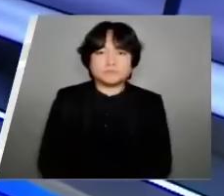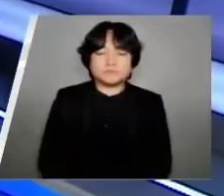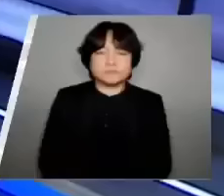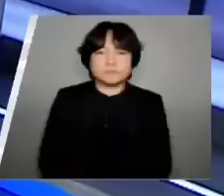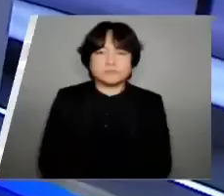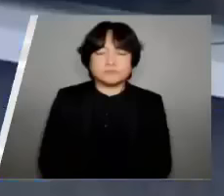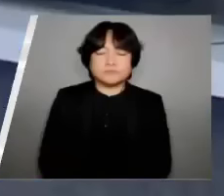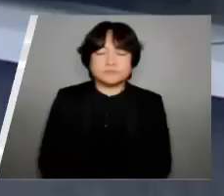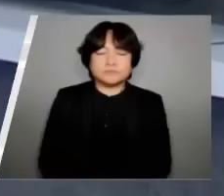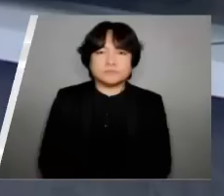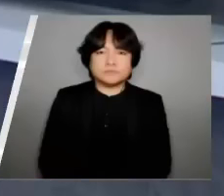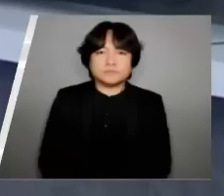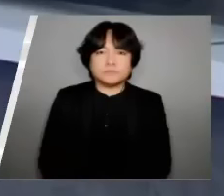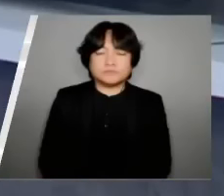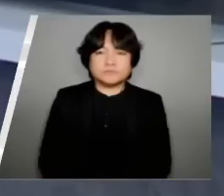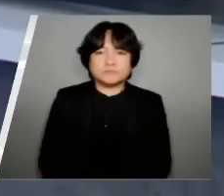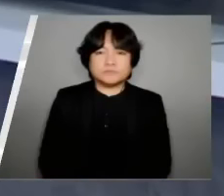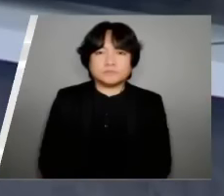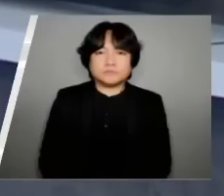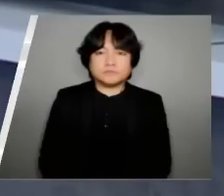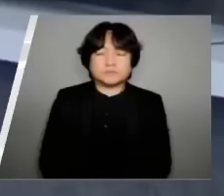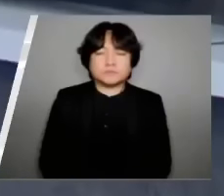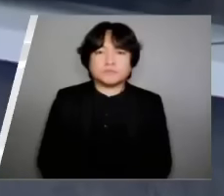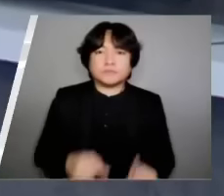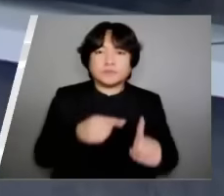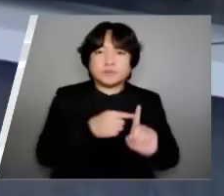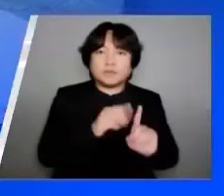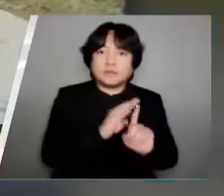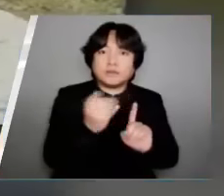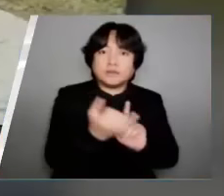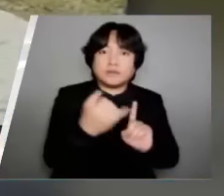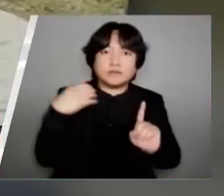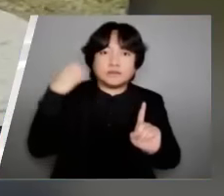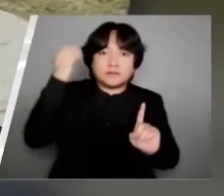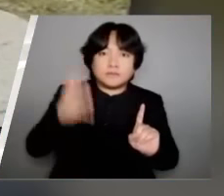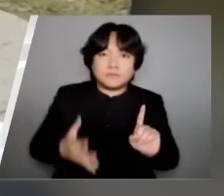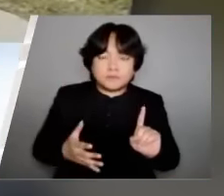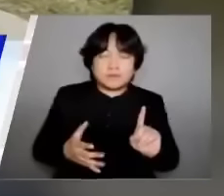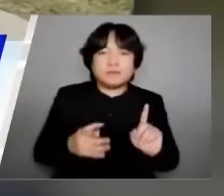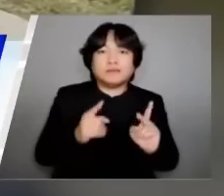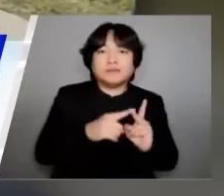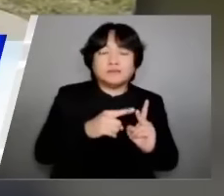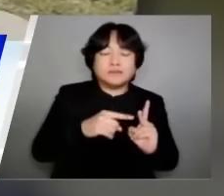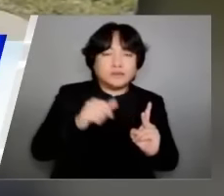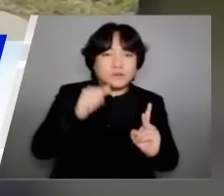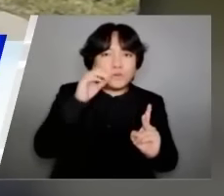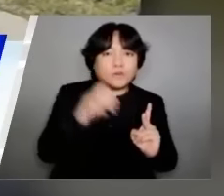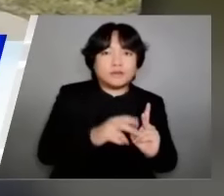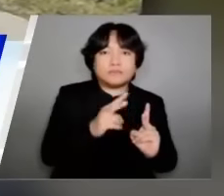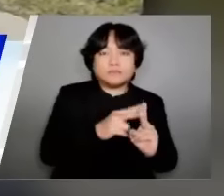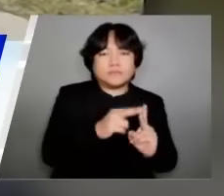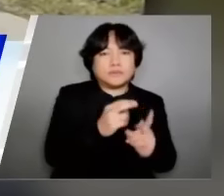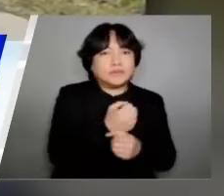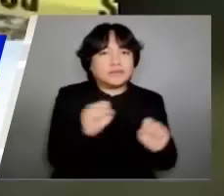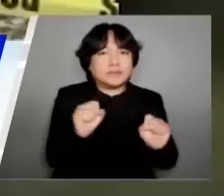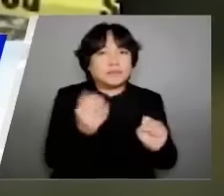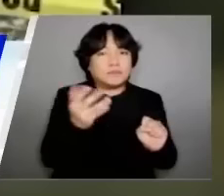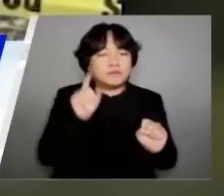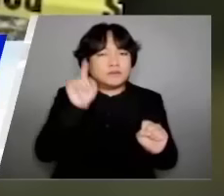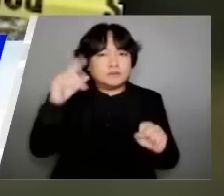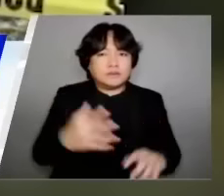Nakaligtas sa pananambang ang isang barangay captain at ang kanyang asawa sa Davao City. Batay sa imbestigasyon ng mga polis, pasado alas 7 ng